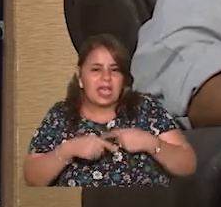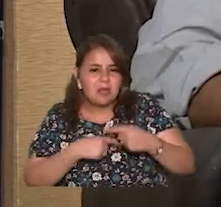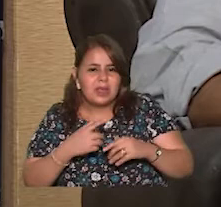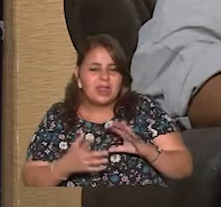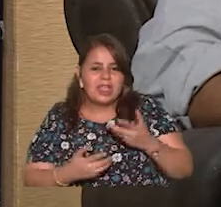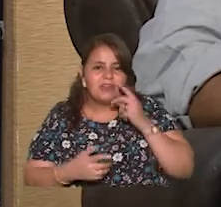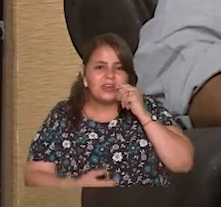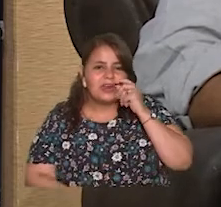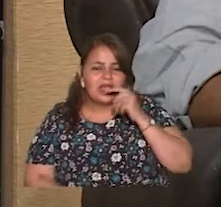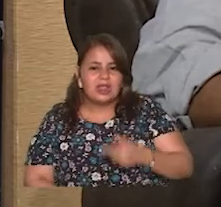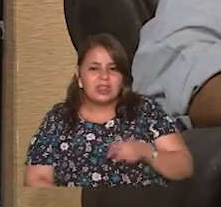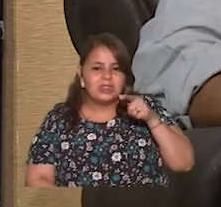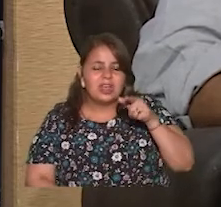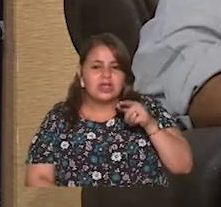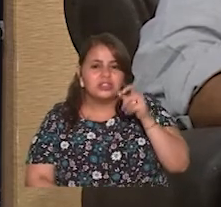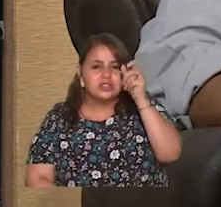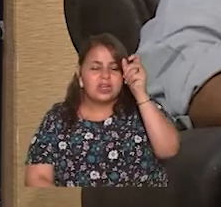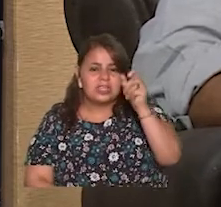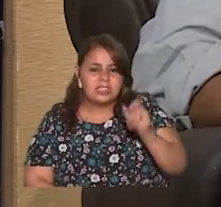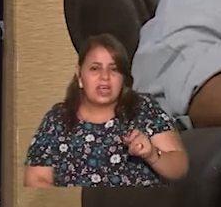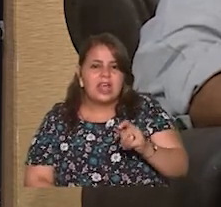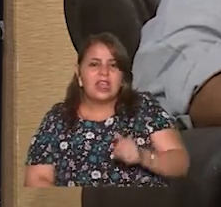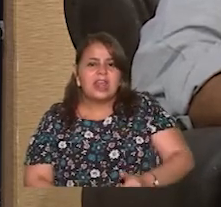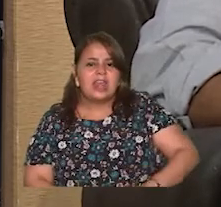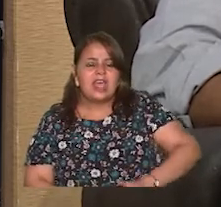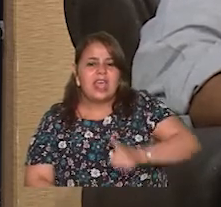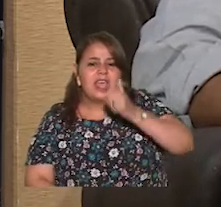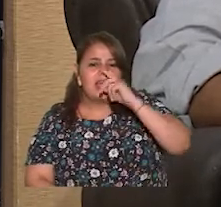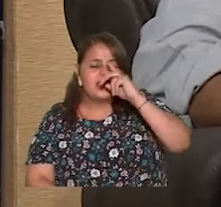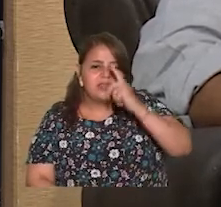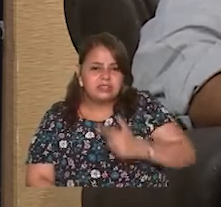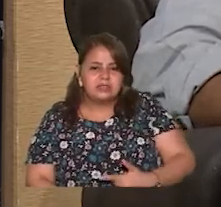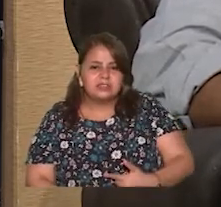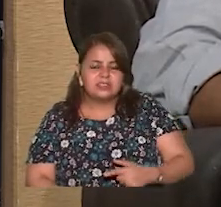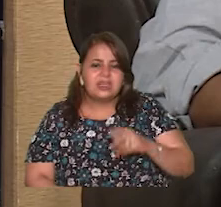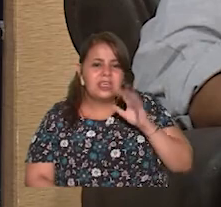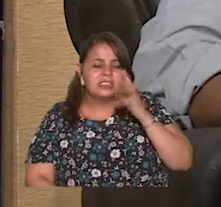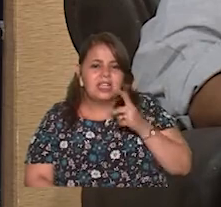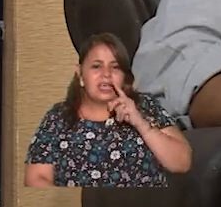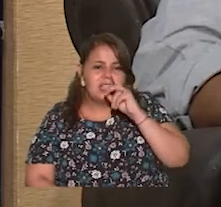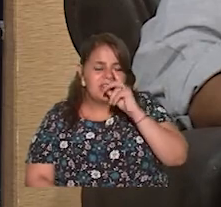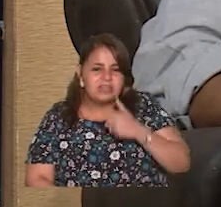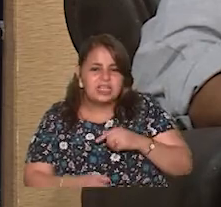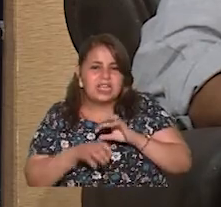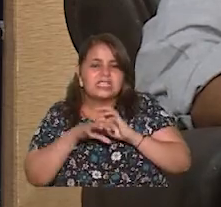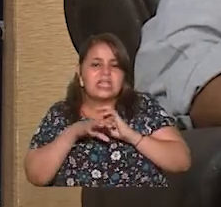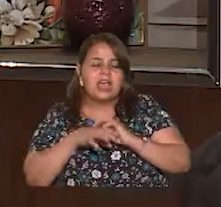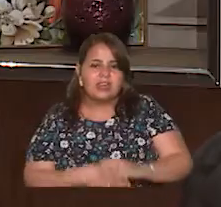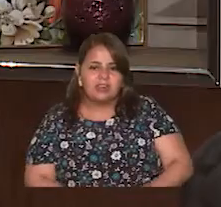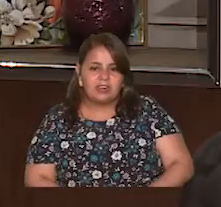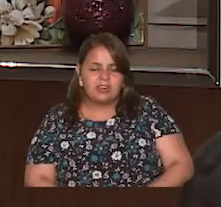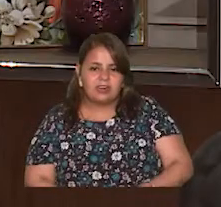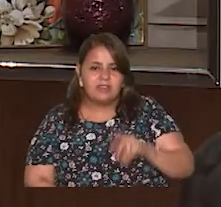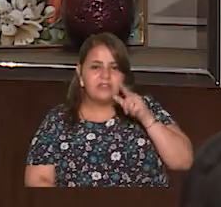ده يكون ناجح نفسيا، إنسان ناجح النفس، يكون إنسان ناجح وصحيح. طيب، في